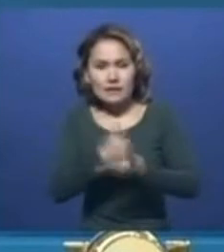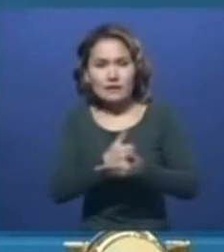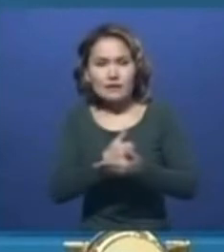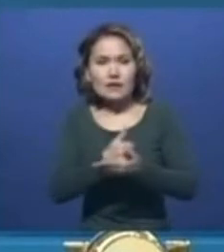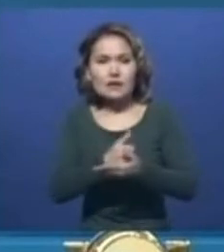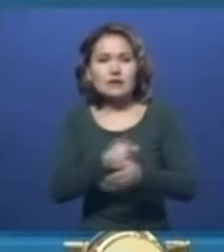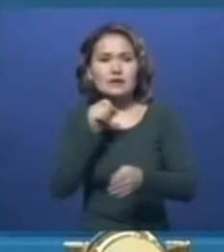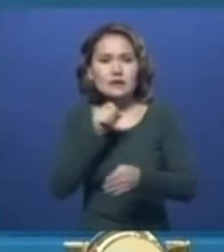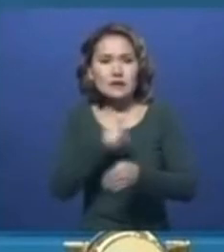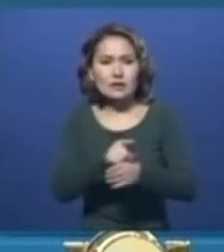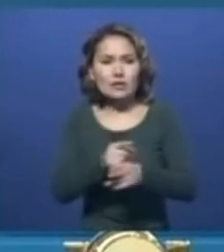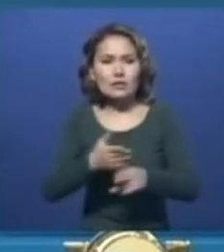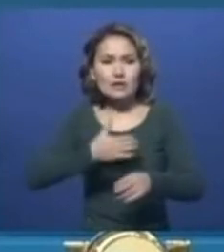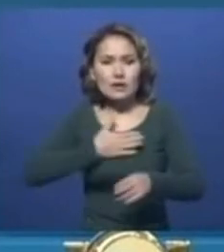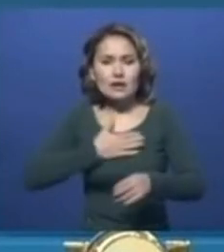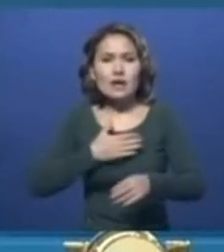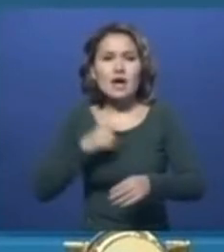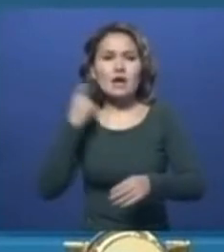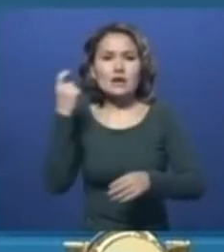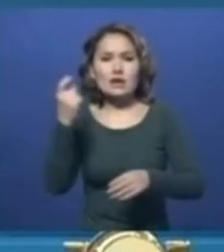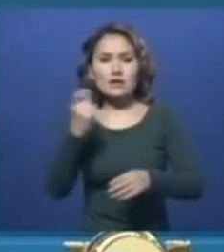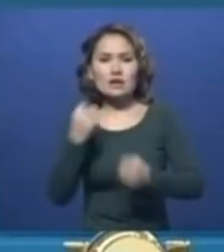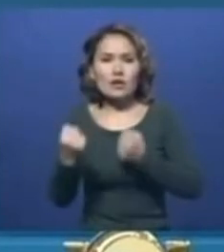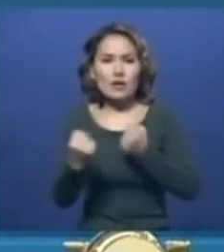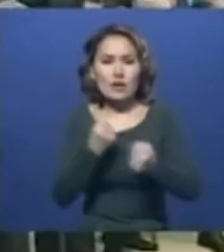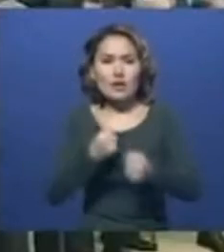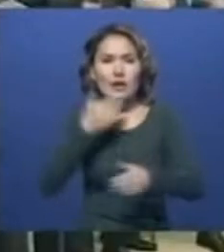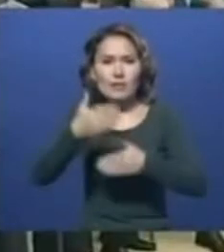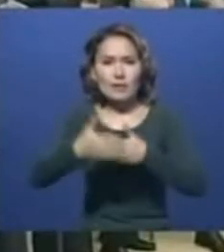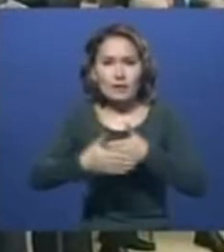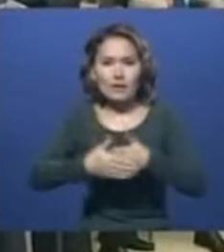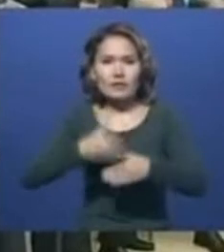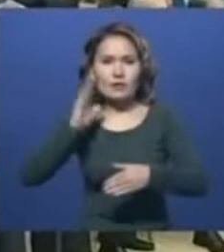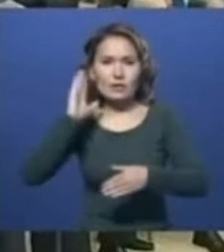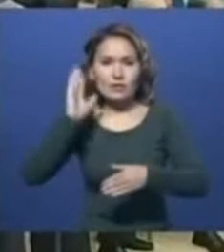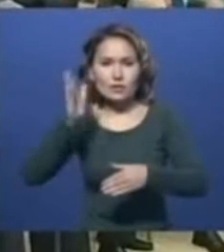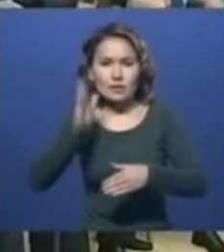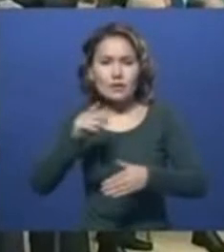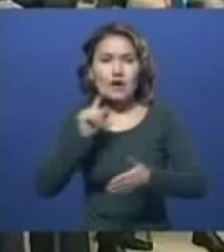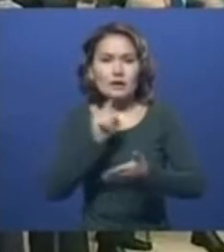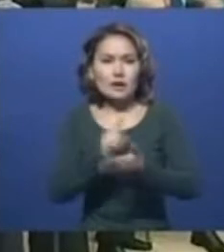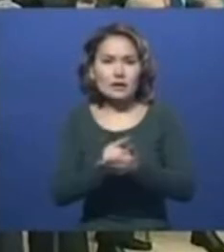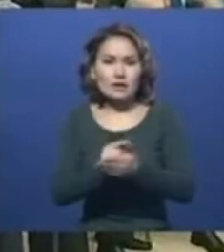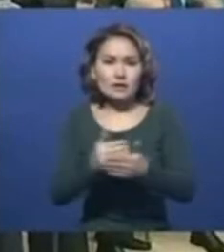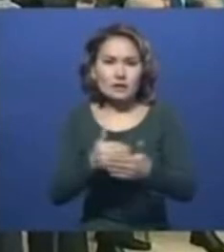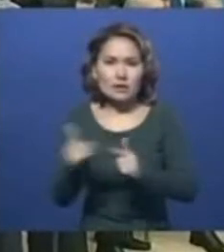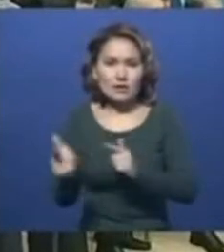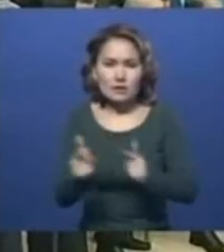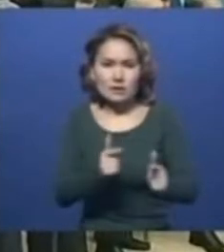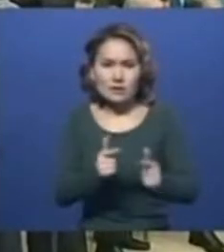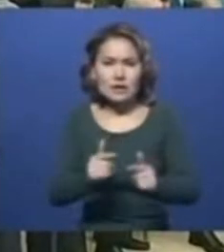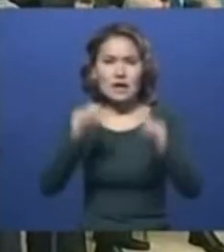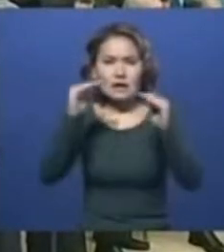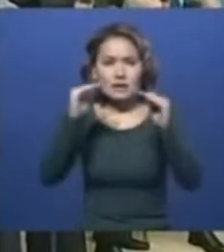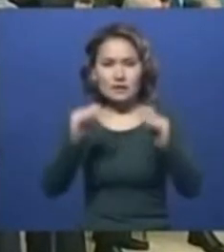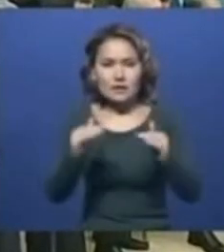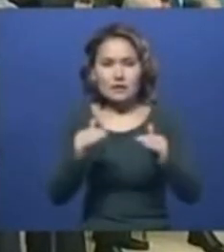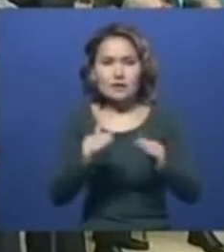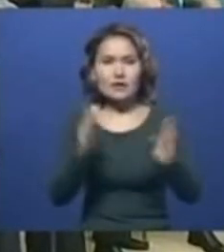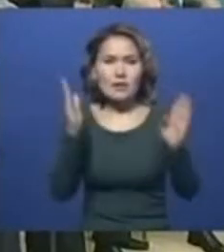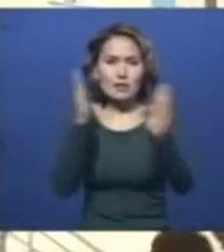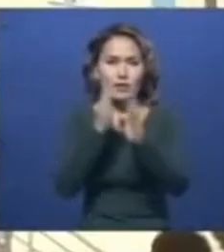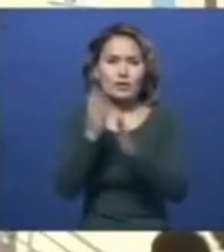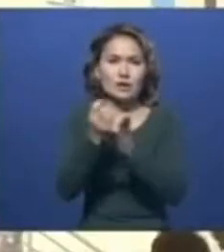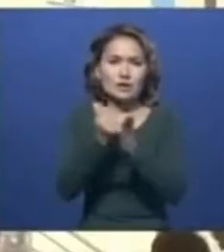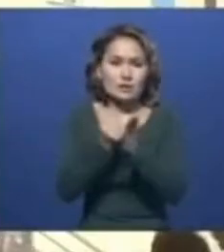повышение устойчивости нашей экономики перед внешними шоками, в том числе на снижение цен на природные